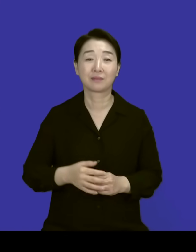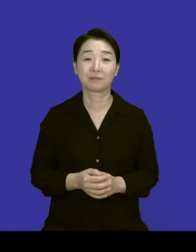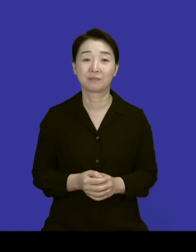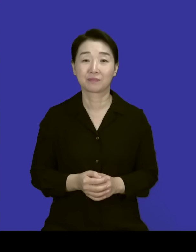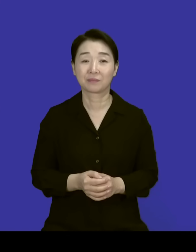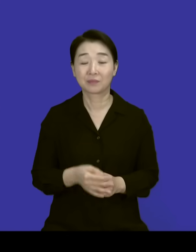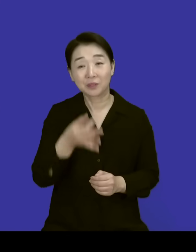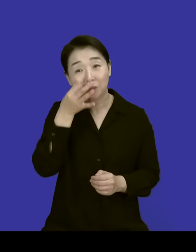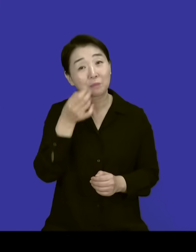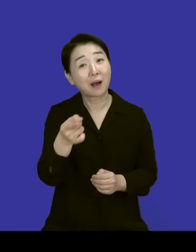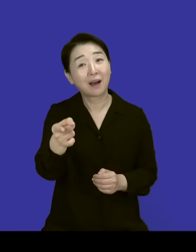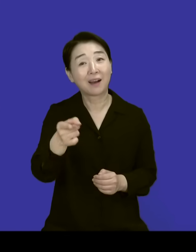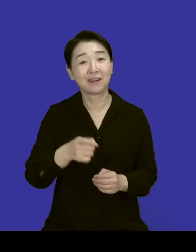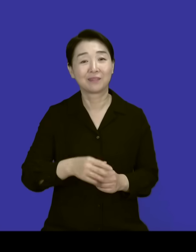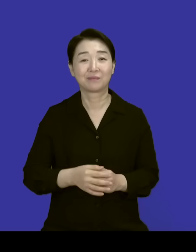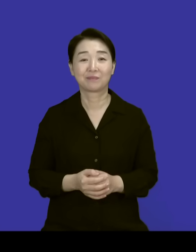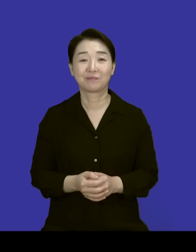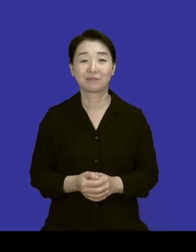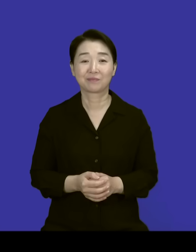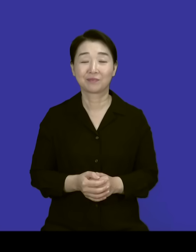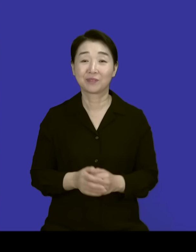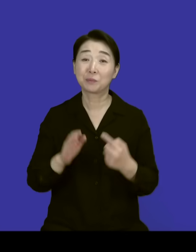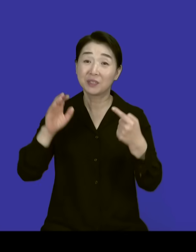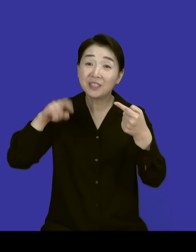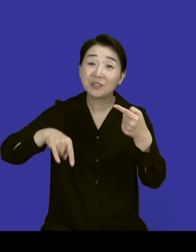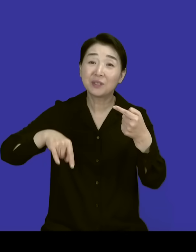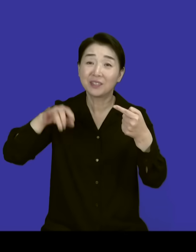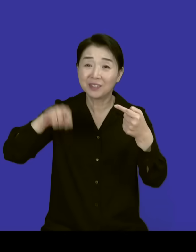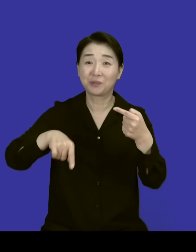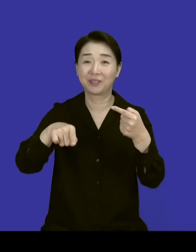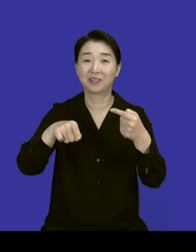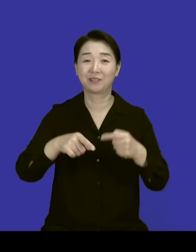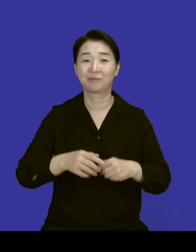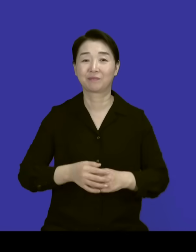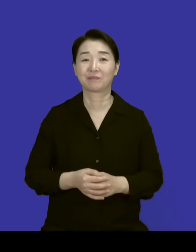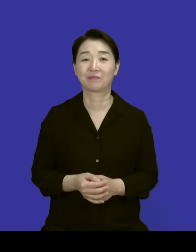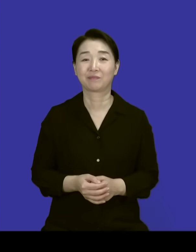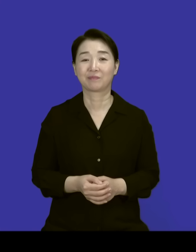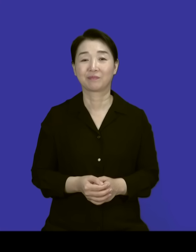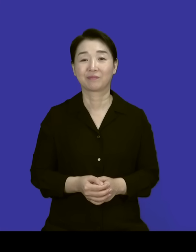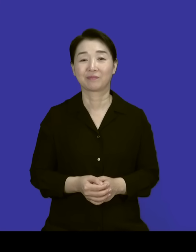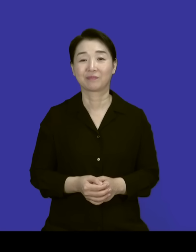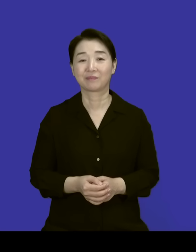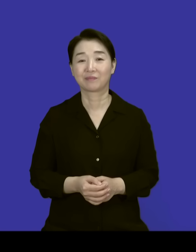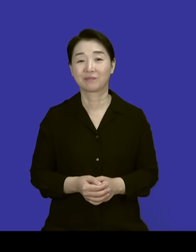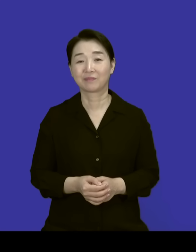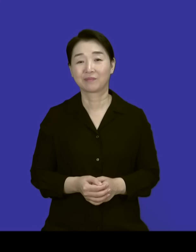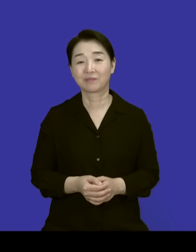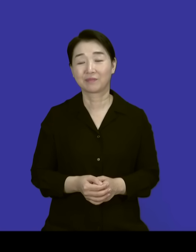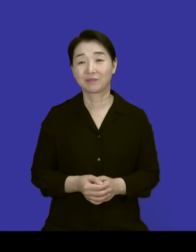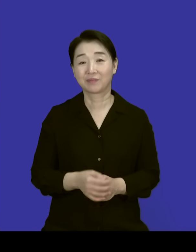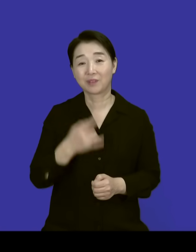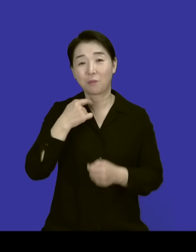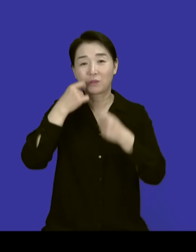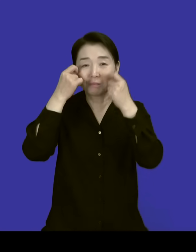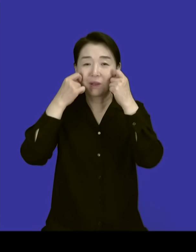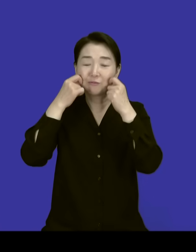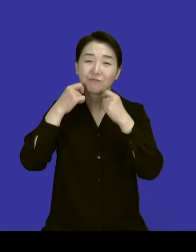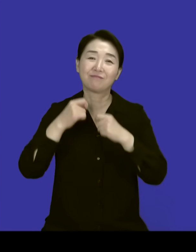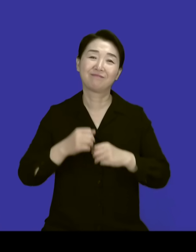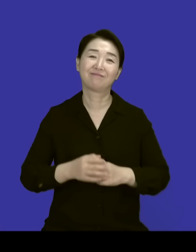네네. 보라고 지금 이거. 예. 지금 1등 했다고 이거 사이트에 예. 얘네가 예. 막 우시더라고 갑자기. 예. 손잡고 제